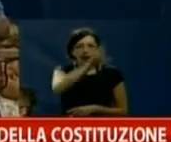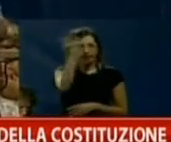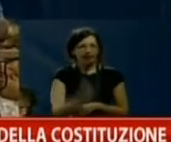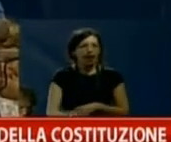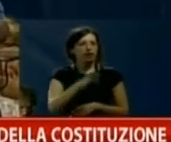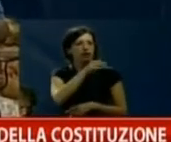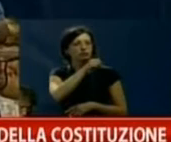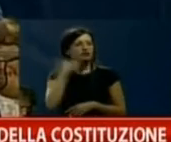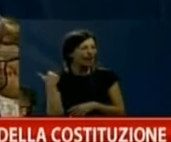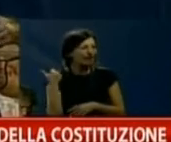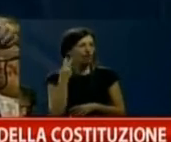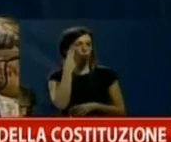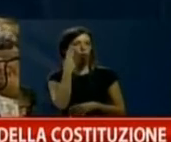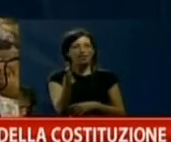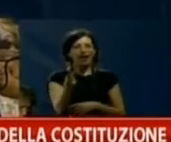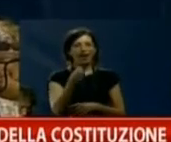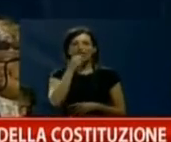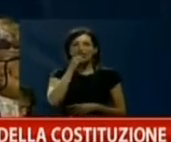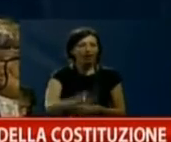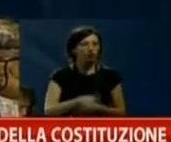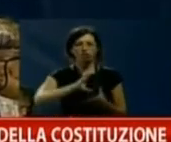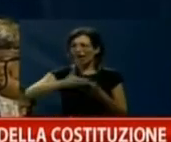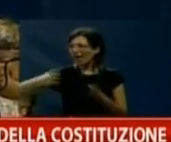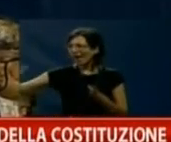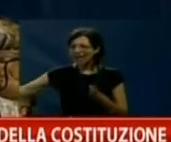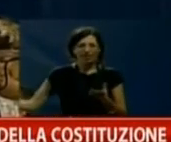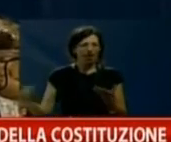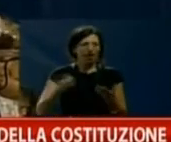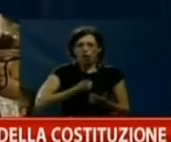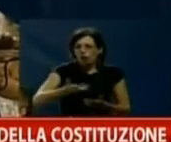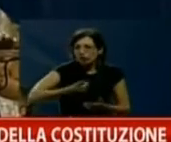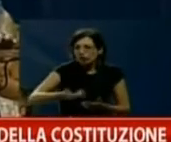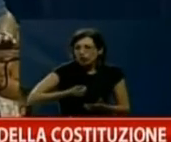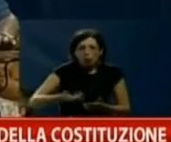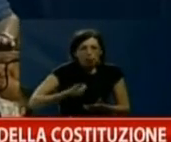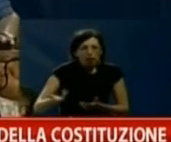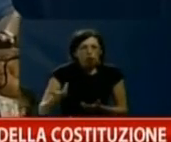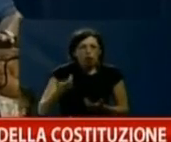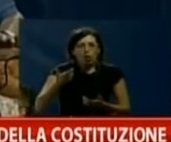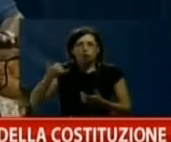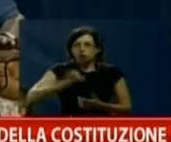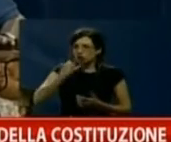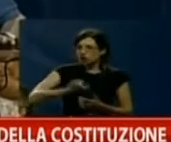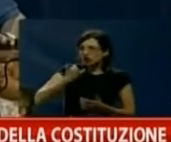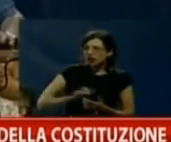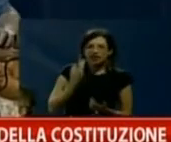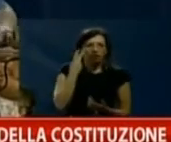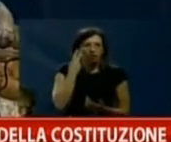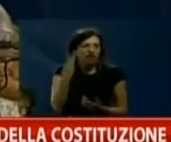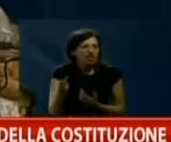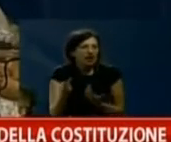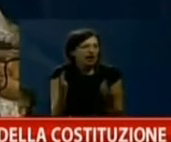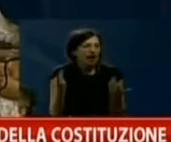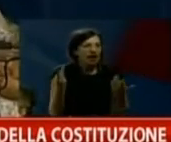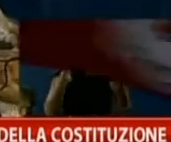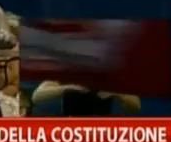di accumulare e di fare la contabilità dei suicidi, delle persone che vivono in difficoltà,